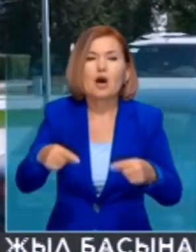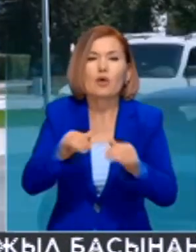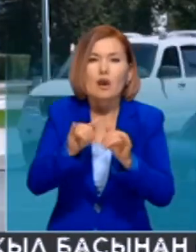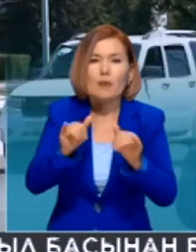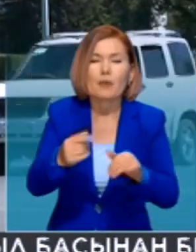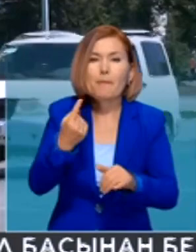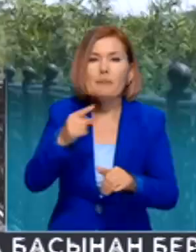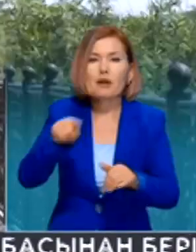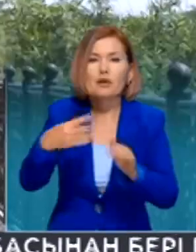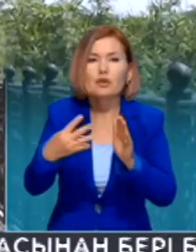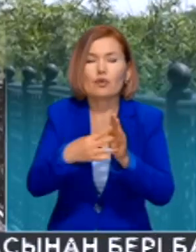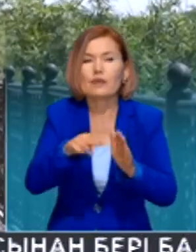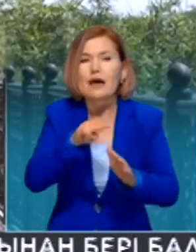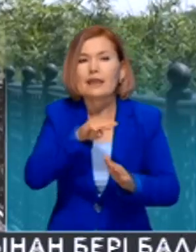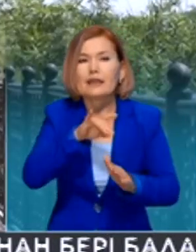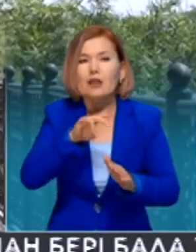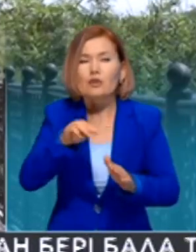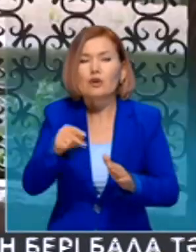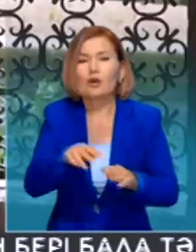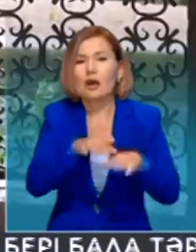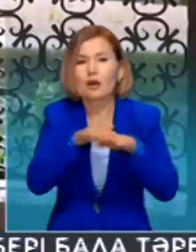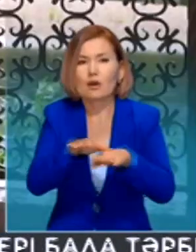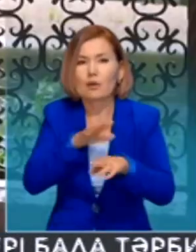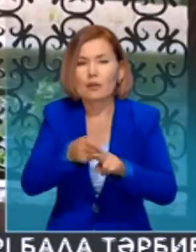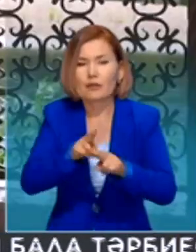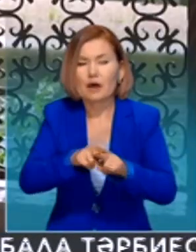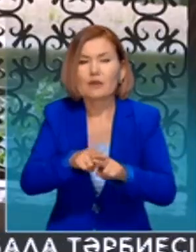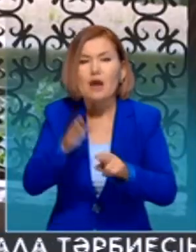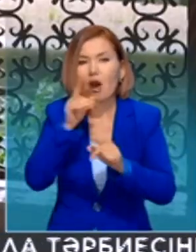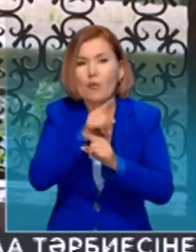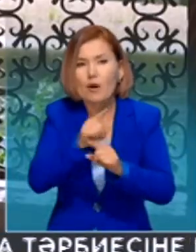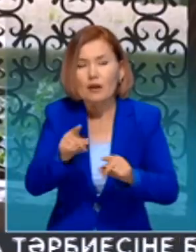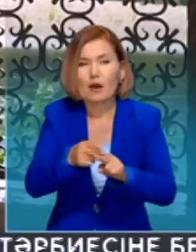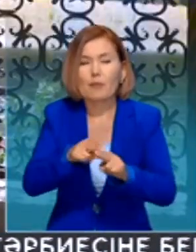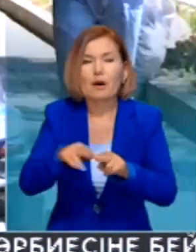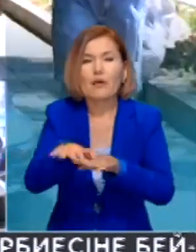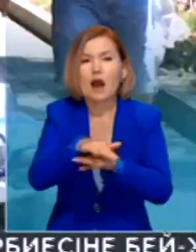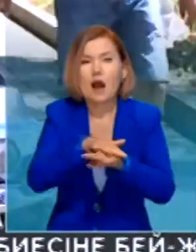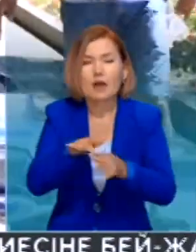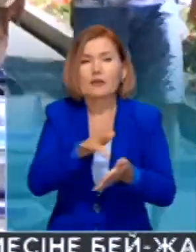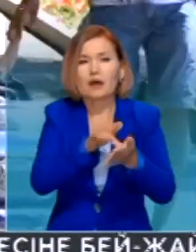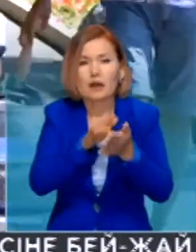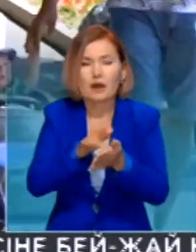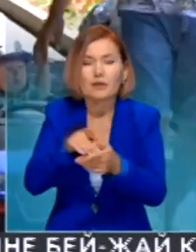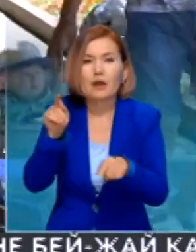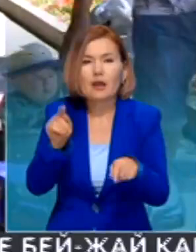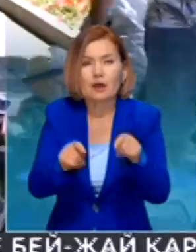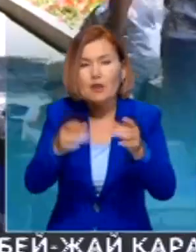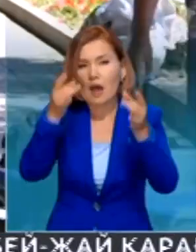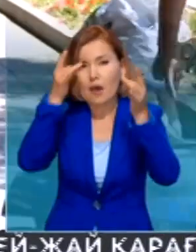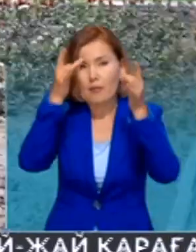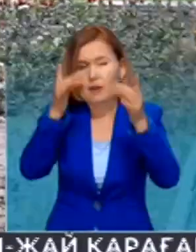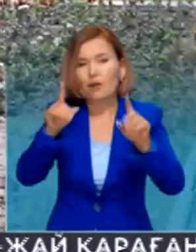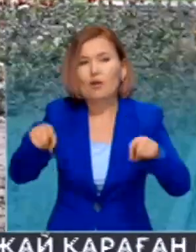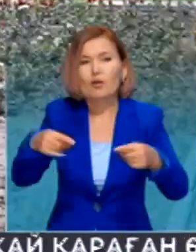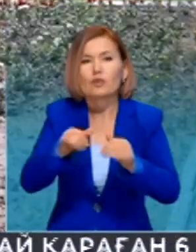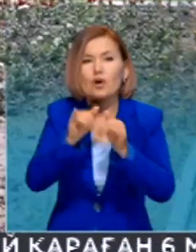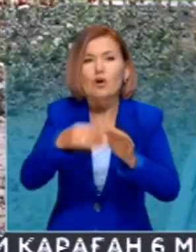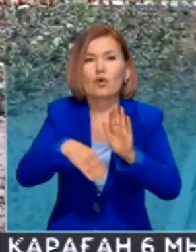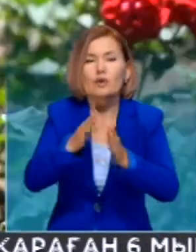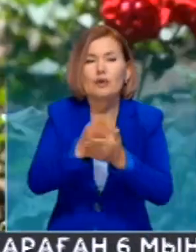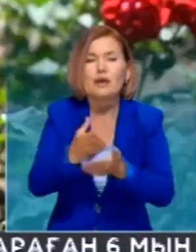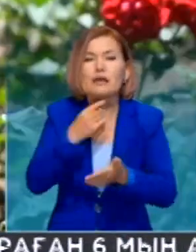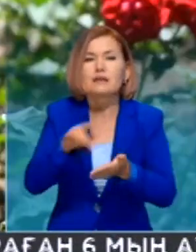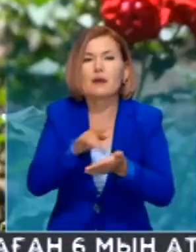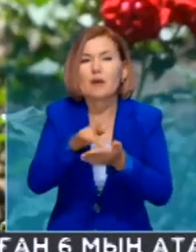үшін 1,9 триллион теңге қарастырылған. Уақыт озған сайын көпшіліктің де саяхатшының да мәдениеті арта түскен.